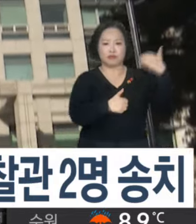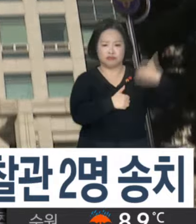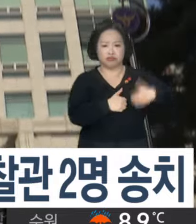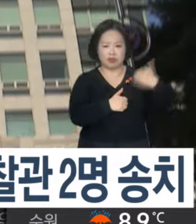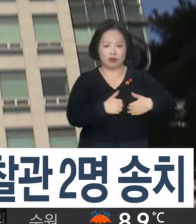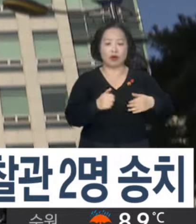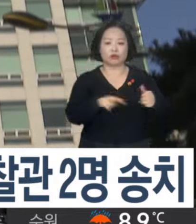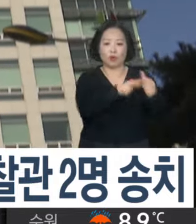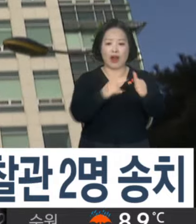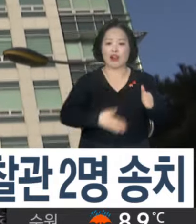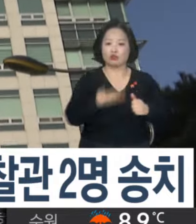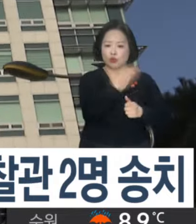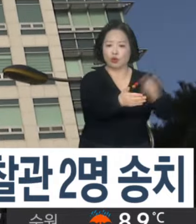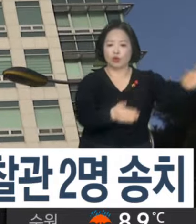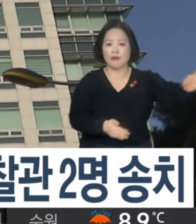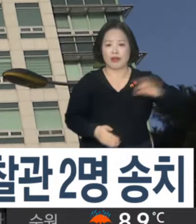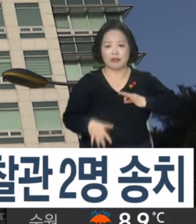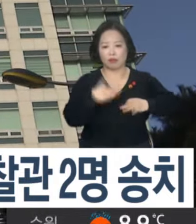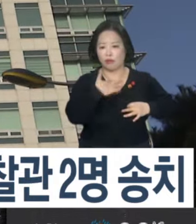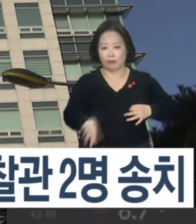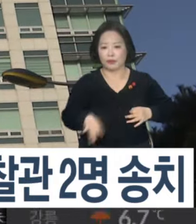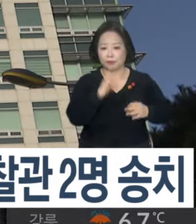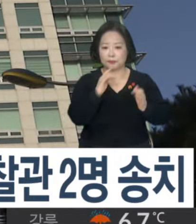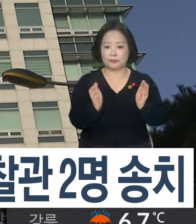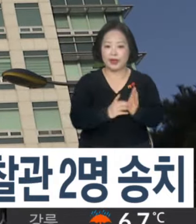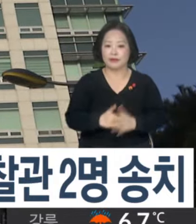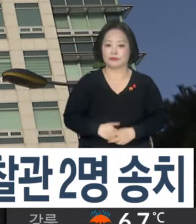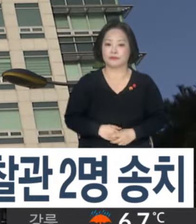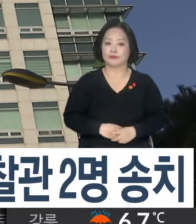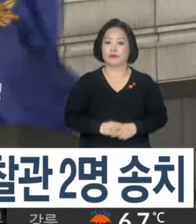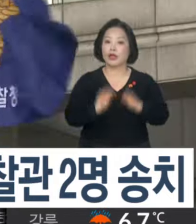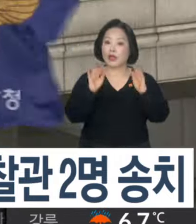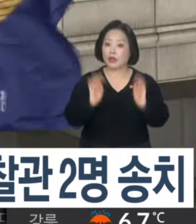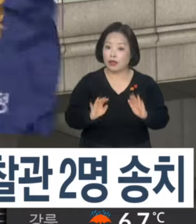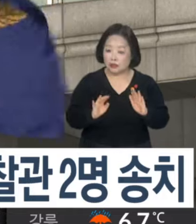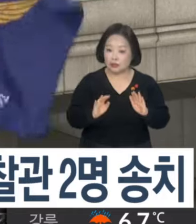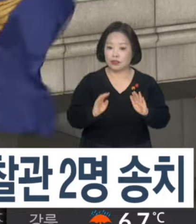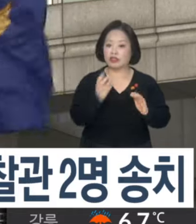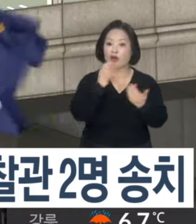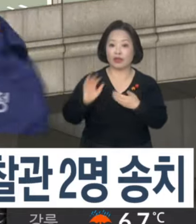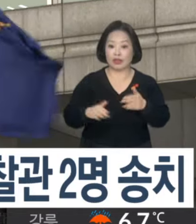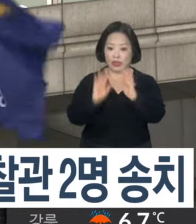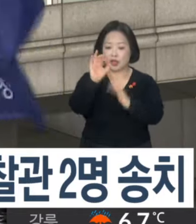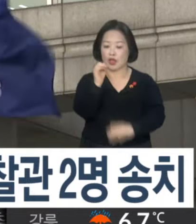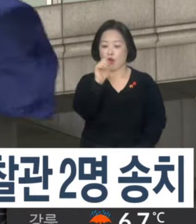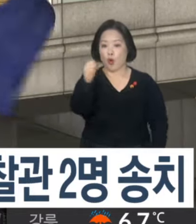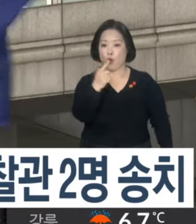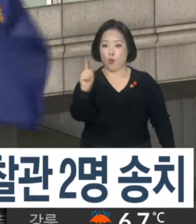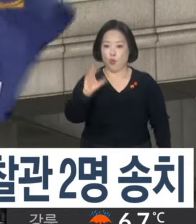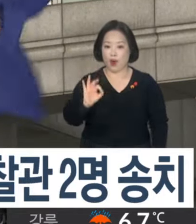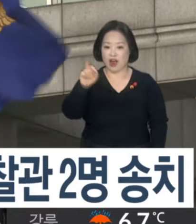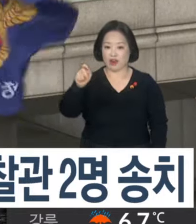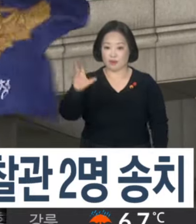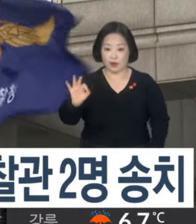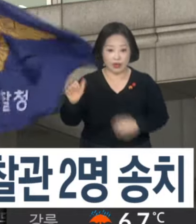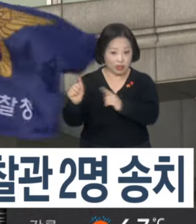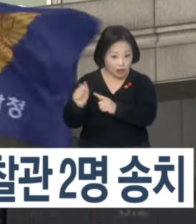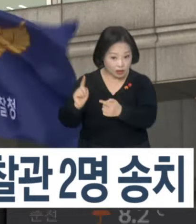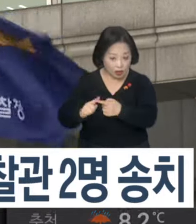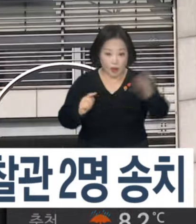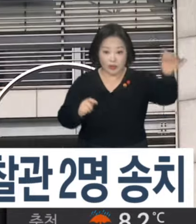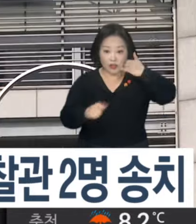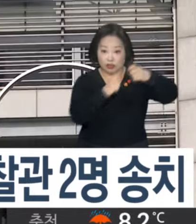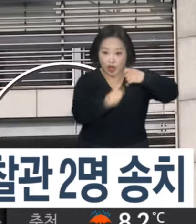정보를 알려줬다 금품을 받지는 않았다고 주장했습니다 앞서 경기 광명 경찰서는 보이스피싱 사건을 수사하는